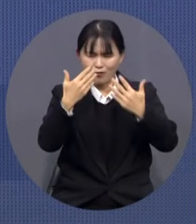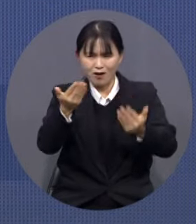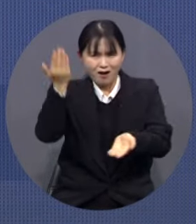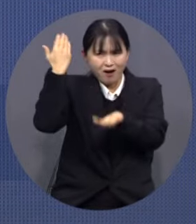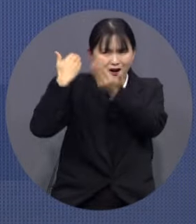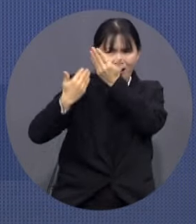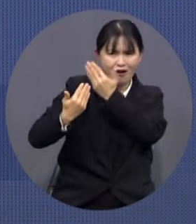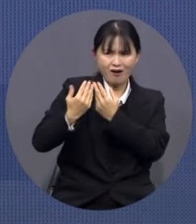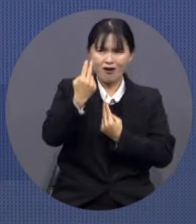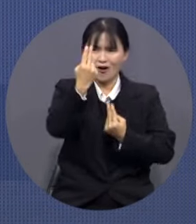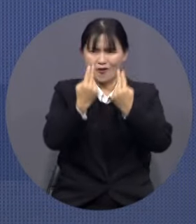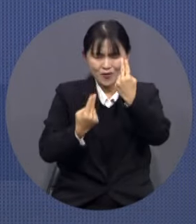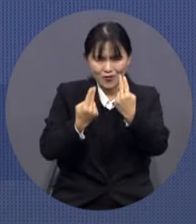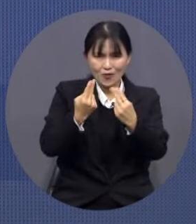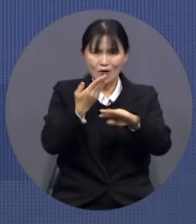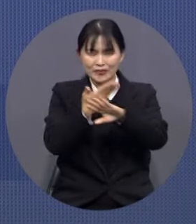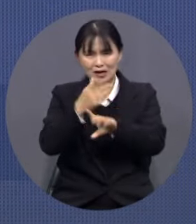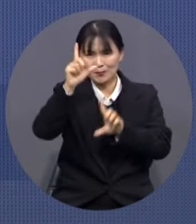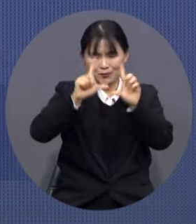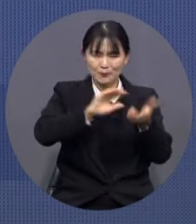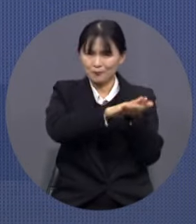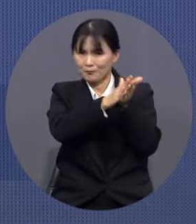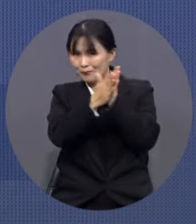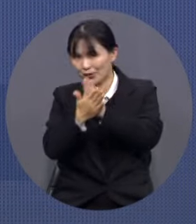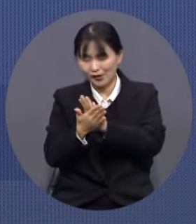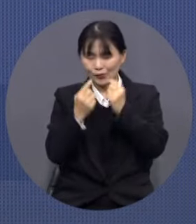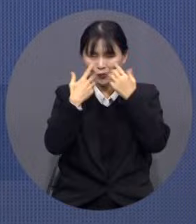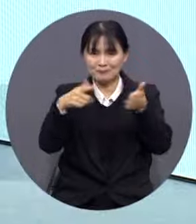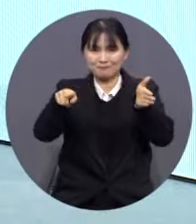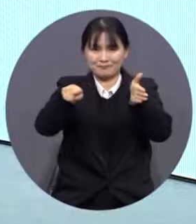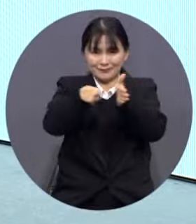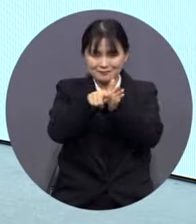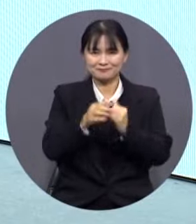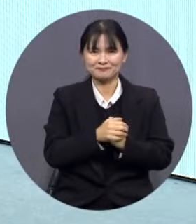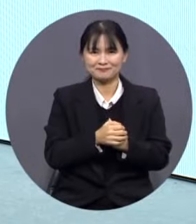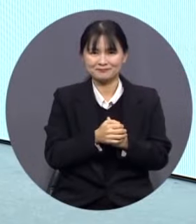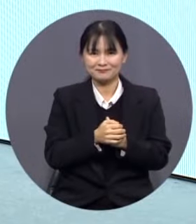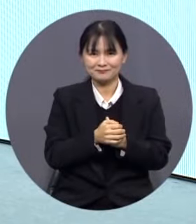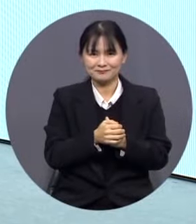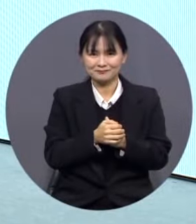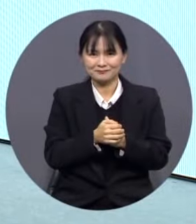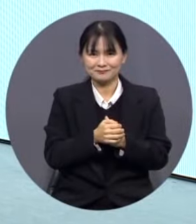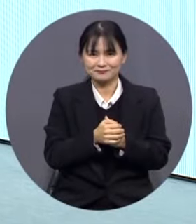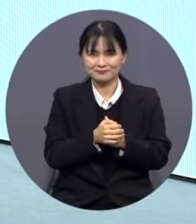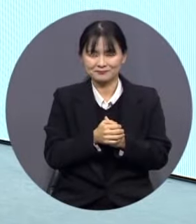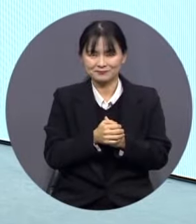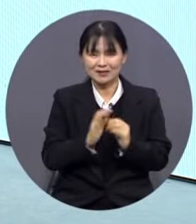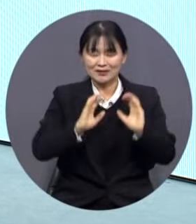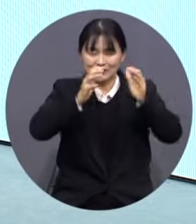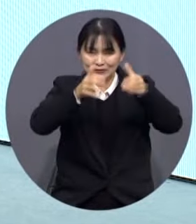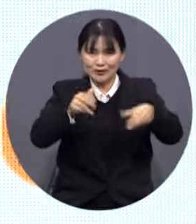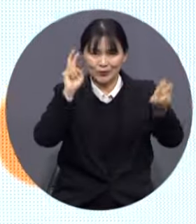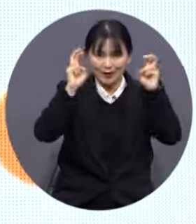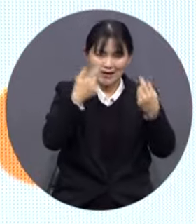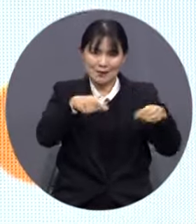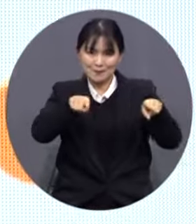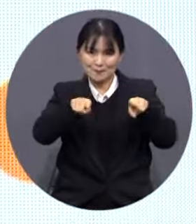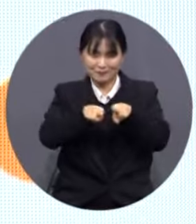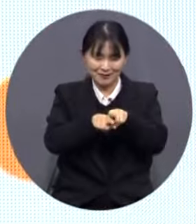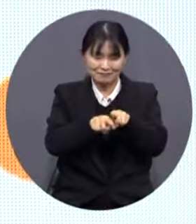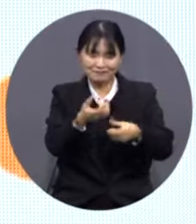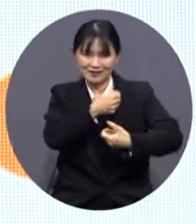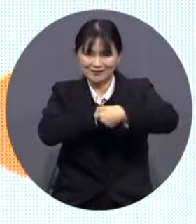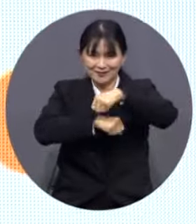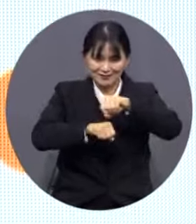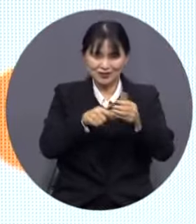다른 그런 인재들로 변해 있을 거라고 믿고 의심치 않습니다. 제주에서 글로벌 기업과 함께 야심차게